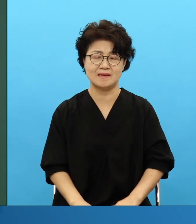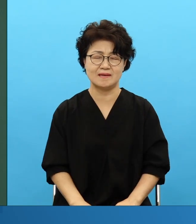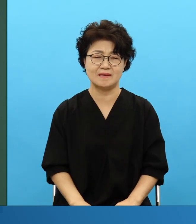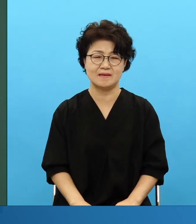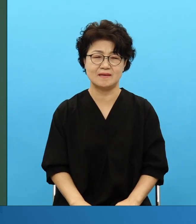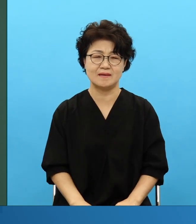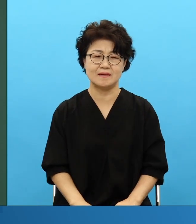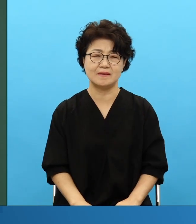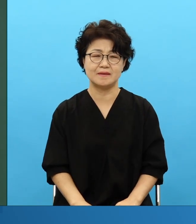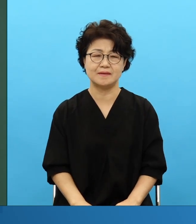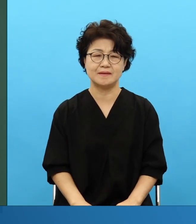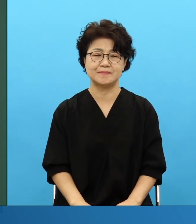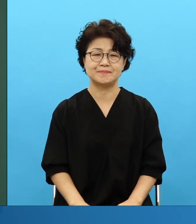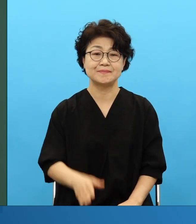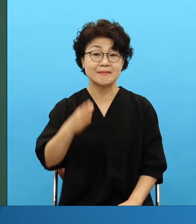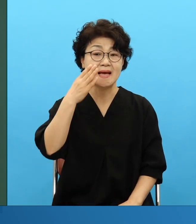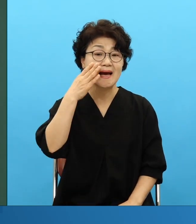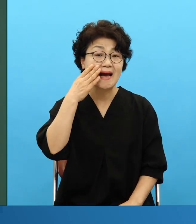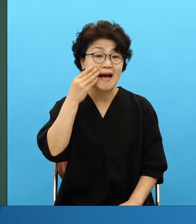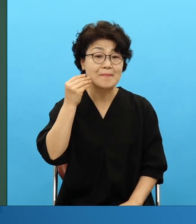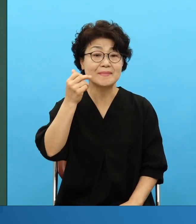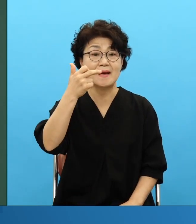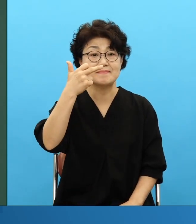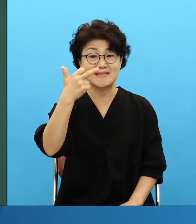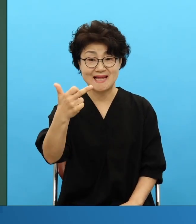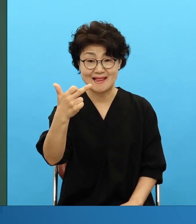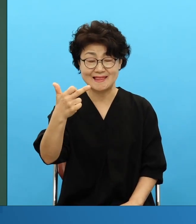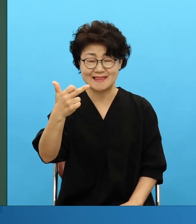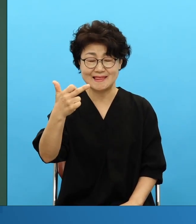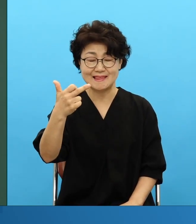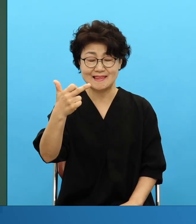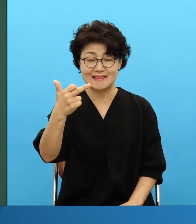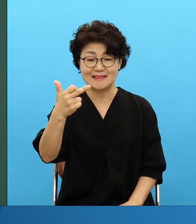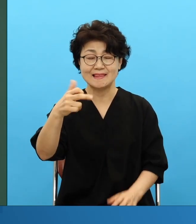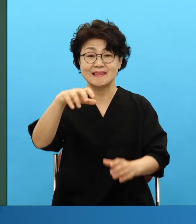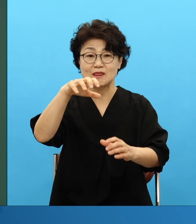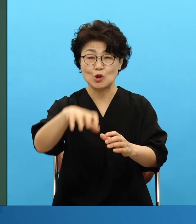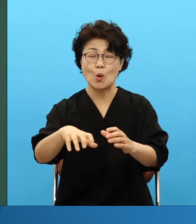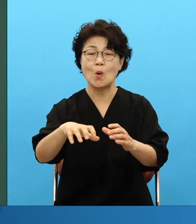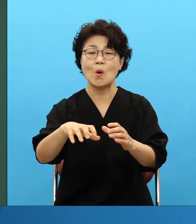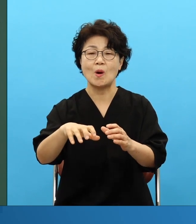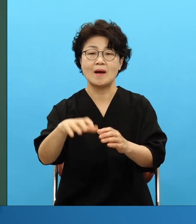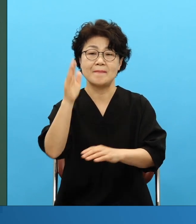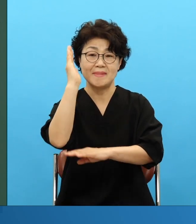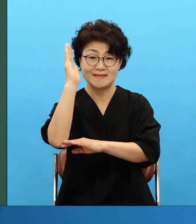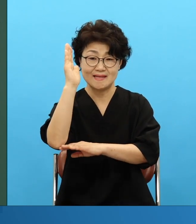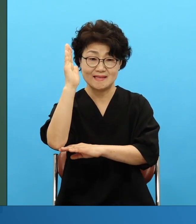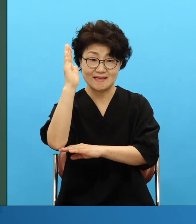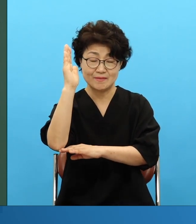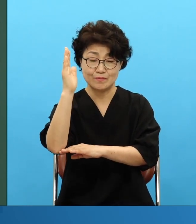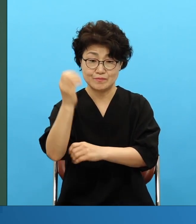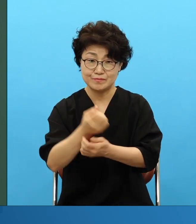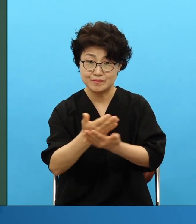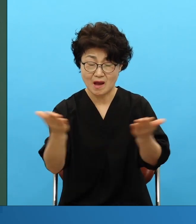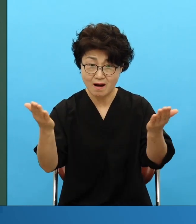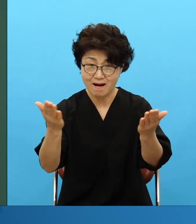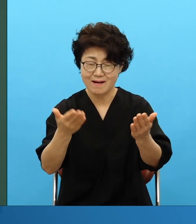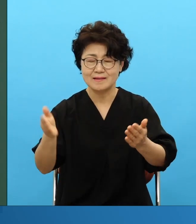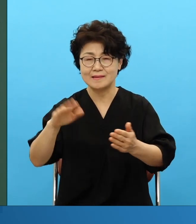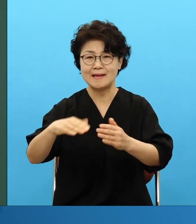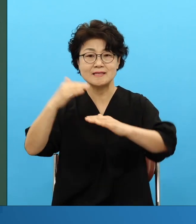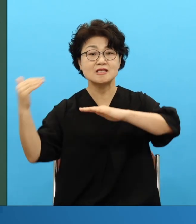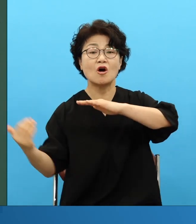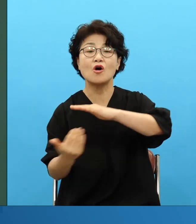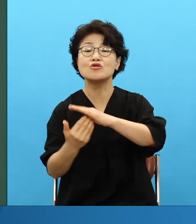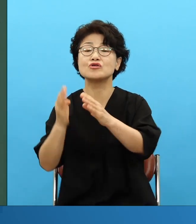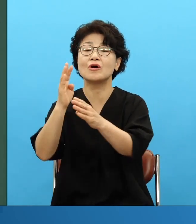of 25. 감람산에서 이 말씀하셨는데 성취는 마가다락방에서 되어졌죠. Spoken at the Mount of Olives, fulfilled in Mark's upper